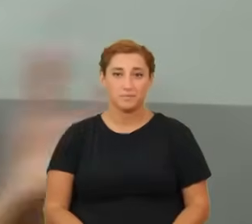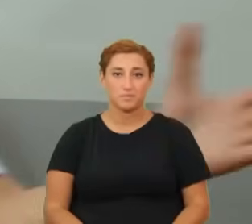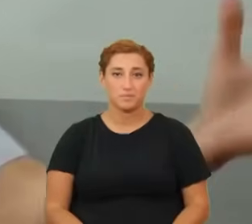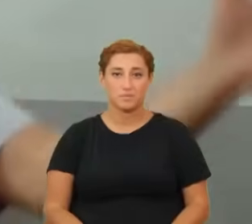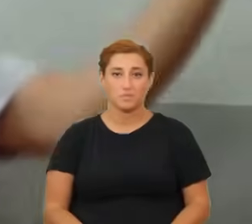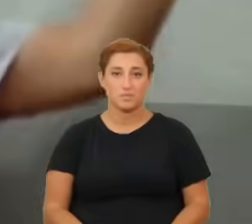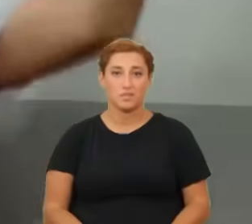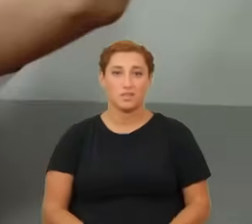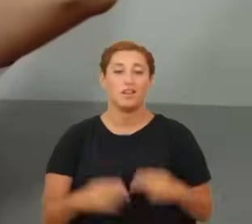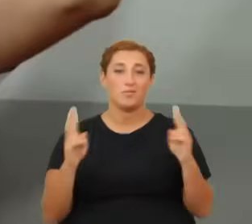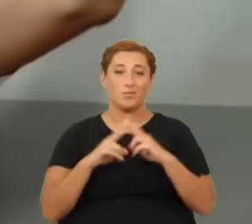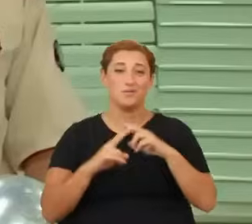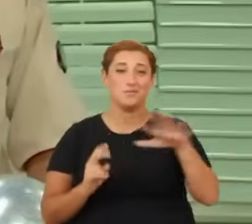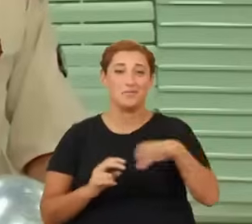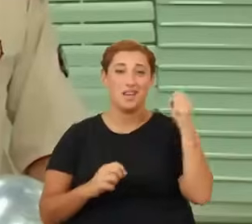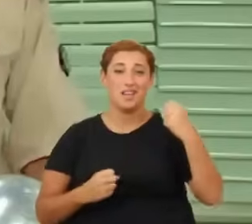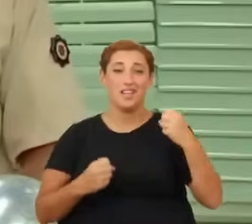Karakolun arabasını. Sirenleri yakaya.